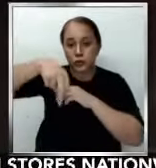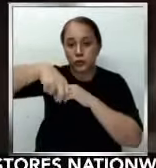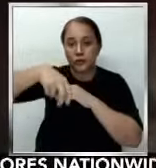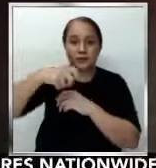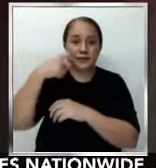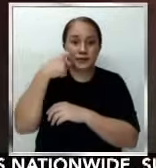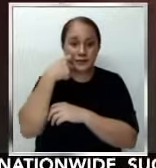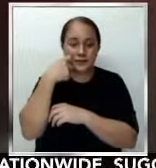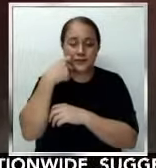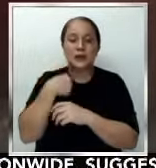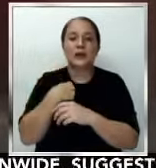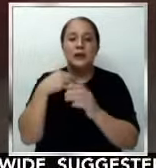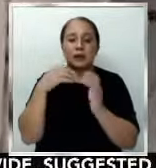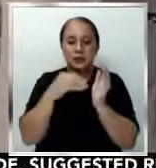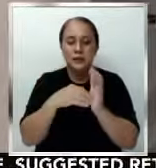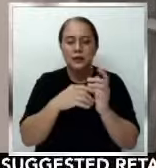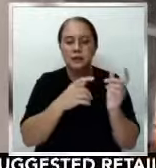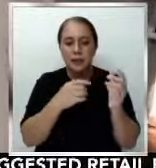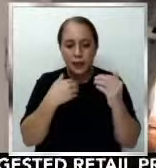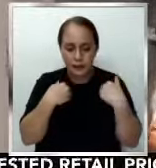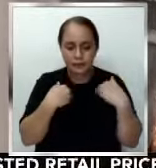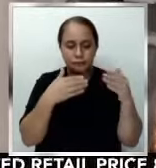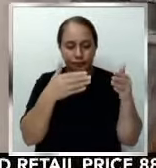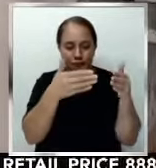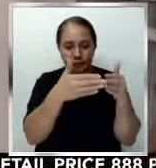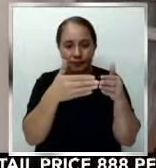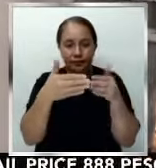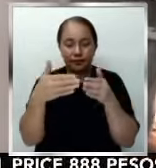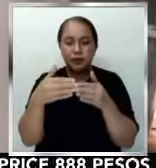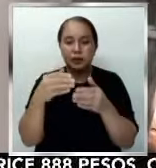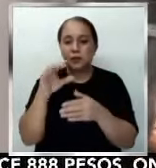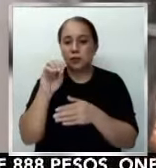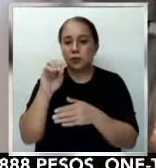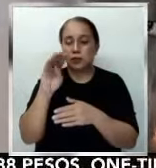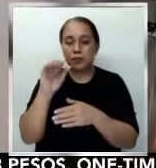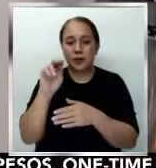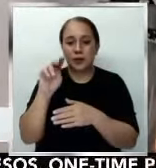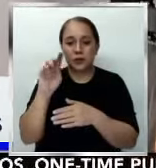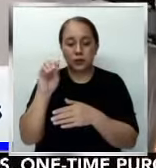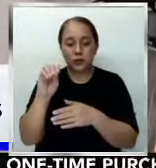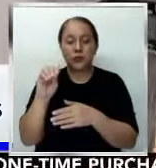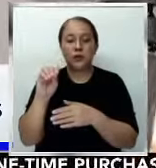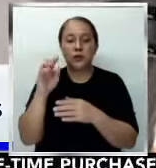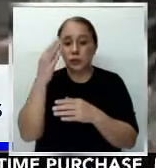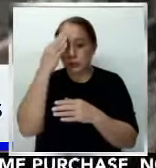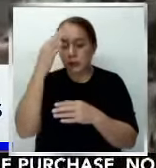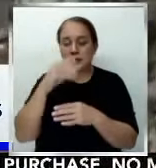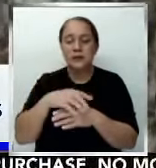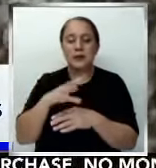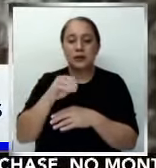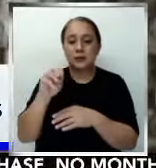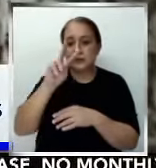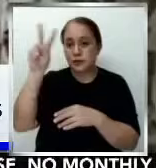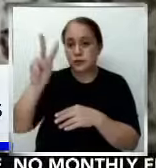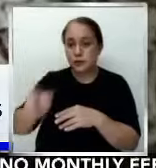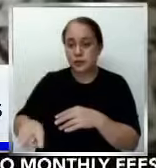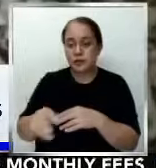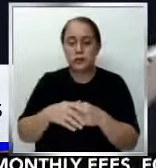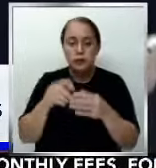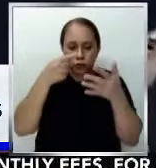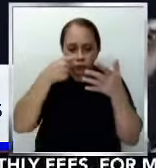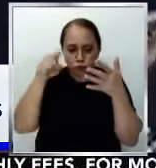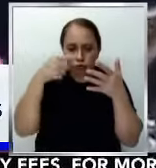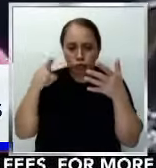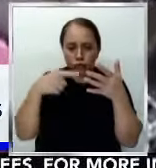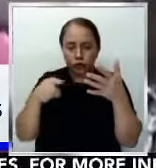muling ilatag ang mga checkpoint sa boundary ng Ubando, Bulacan at Valenzuela. Maingat na sinasala ng mga pulis ang mga motorista, inaalam ang pakay